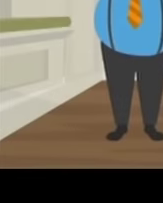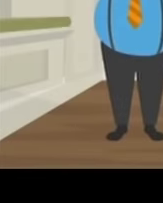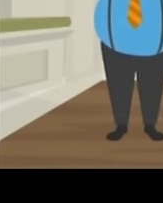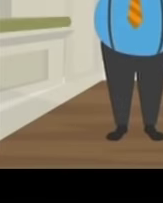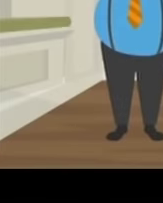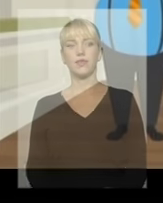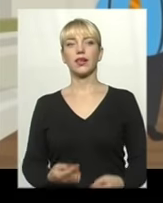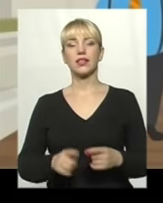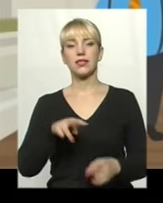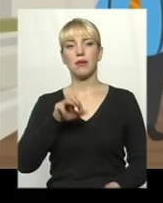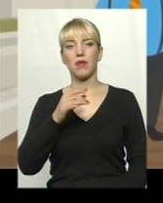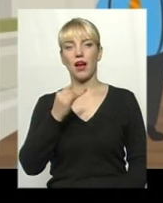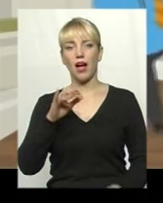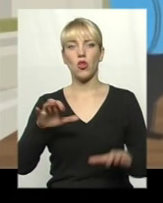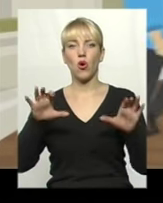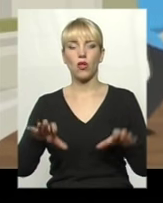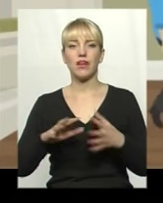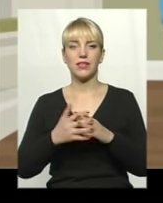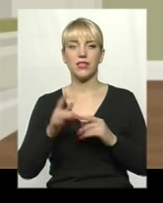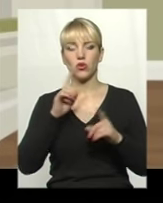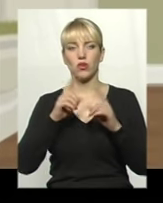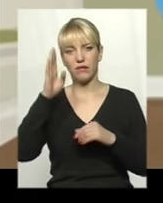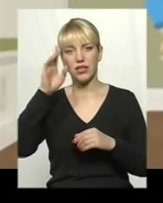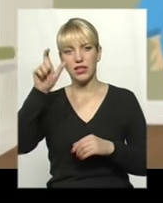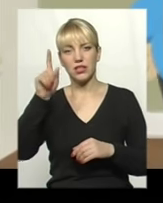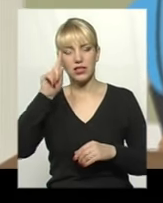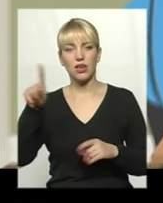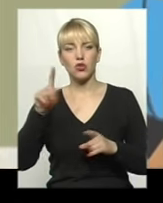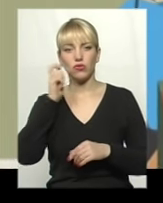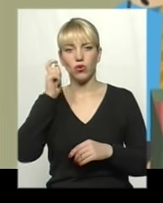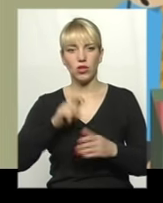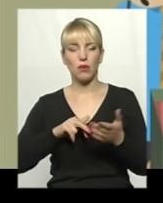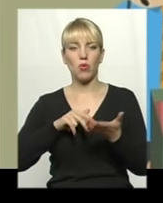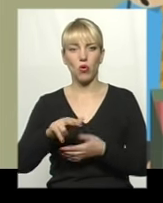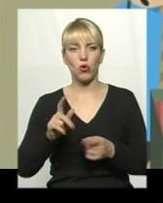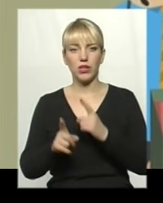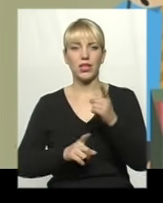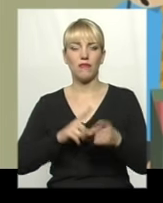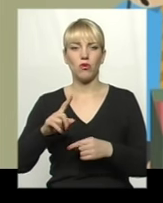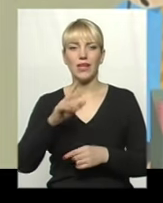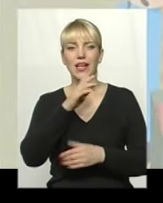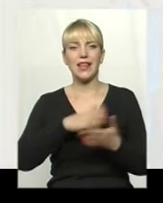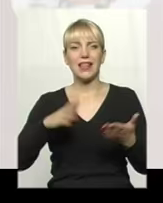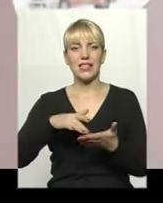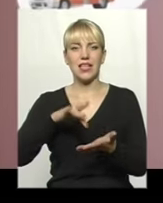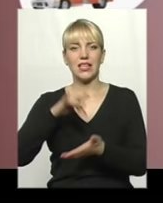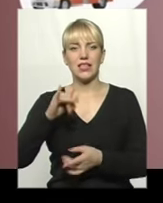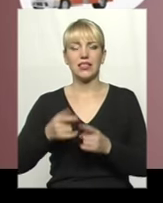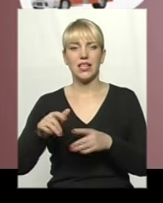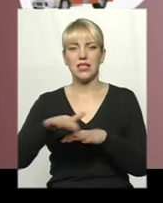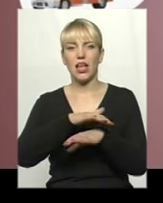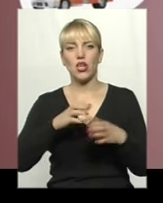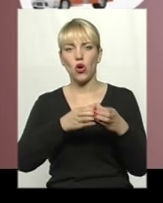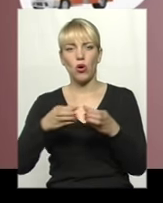Це пан Михайло, голова сільської ради. Він знає, що в Україні проходить реформа із децентралізації, і громади